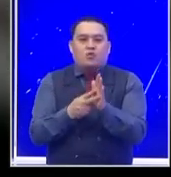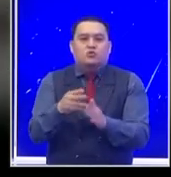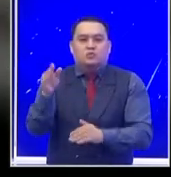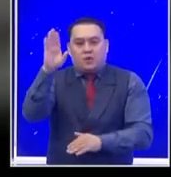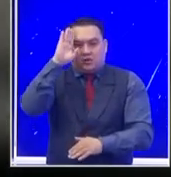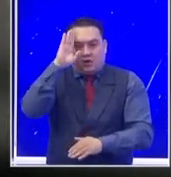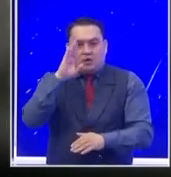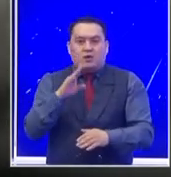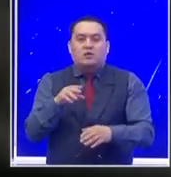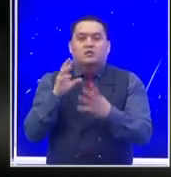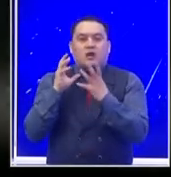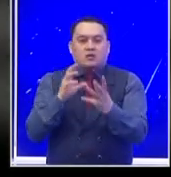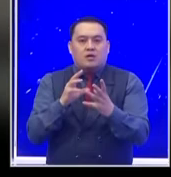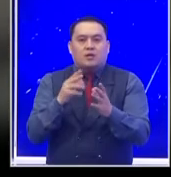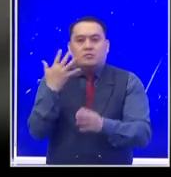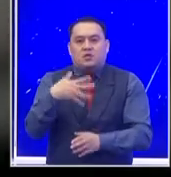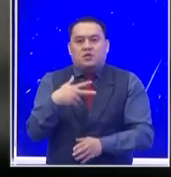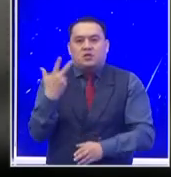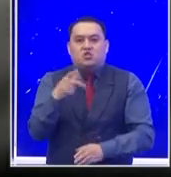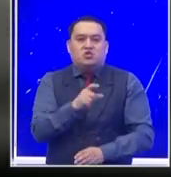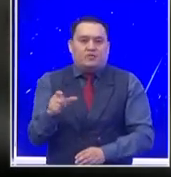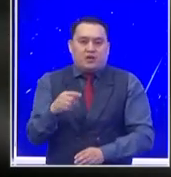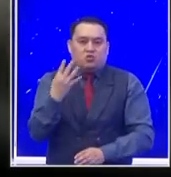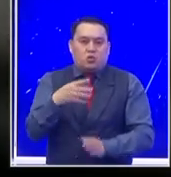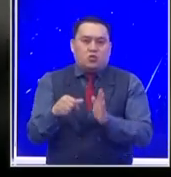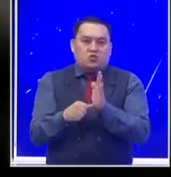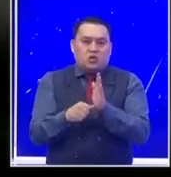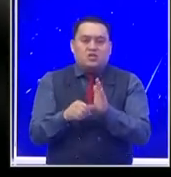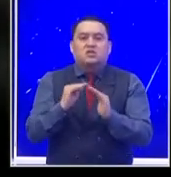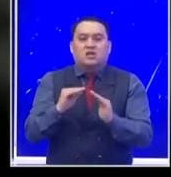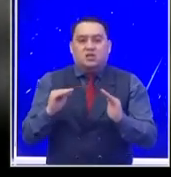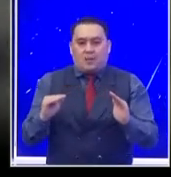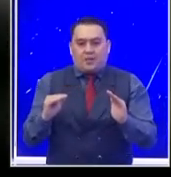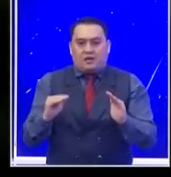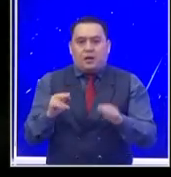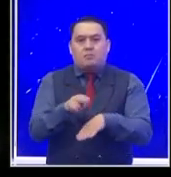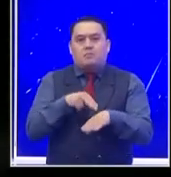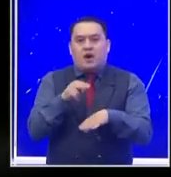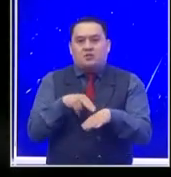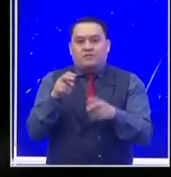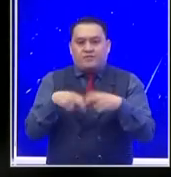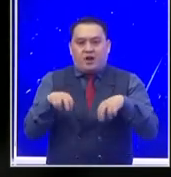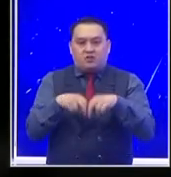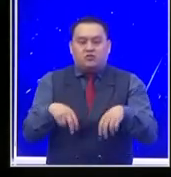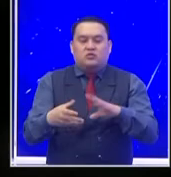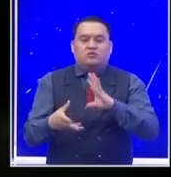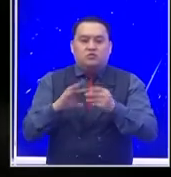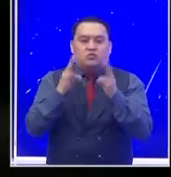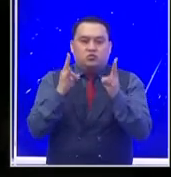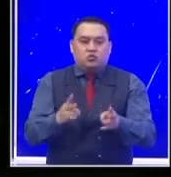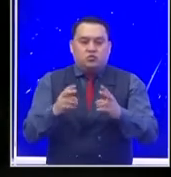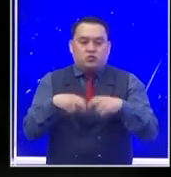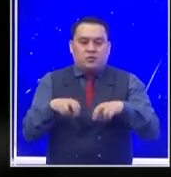в пассажирском транспорте ехали 53 человека 46 из них дети стражи порядка выясняют все подробности произошедшего